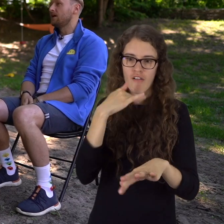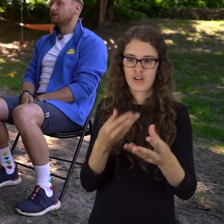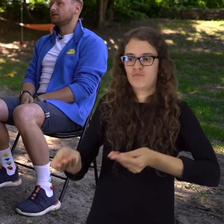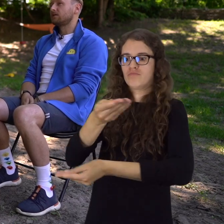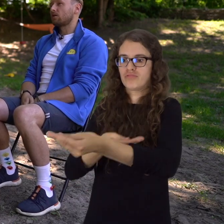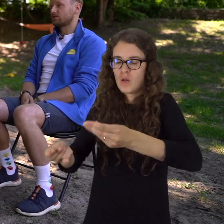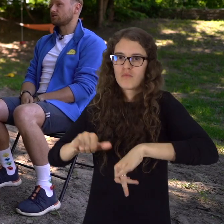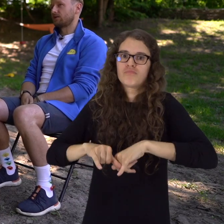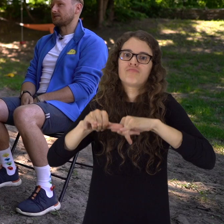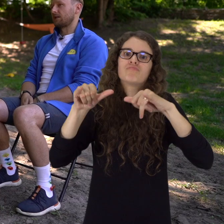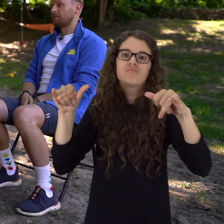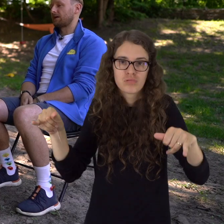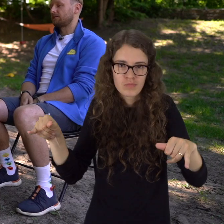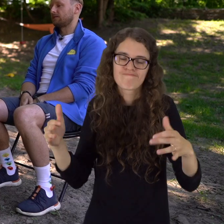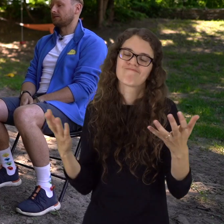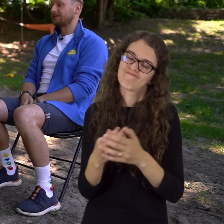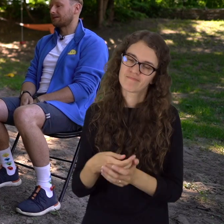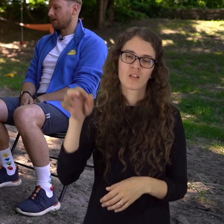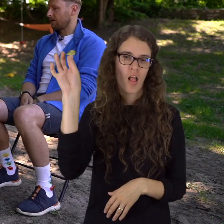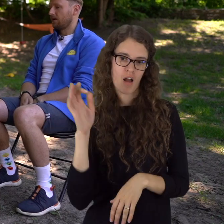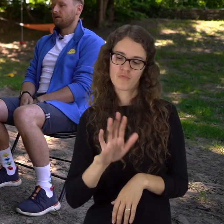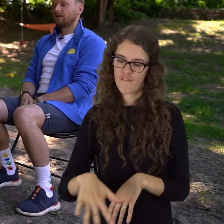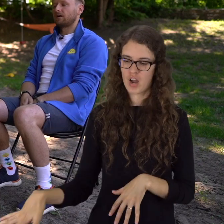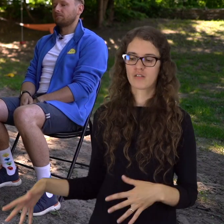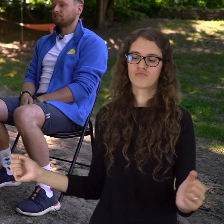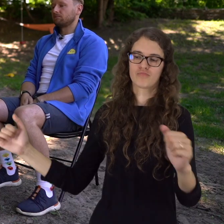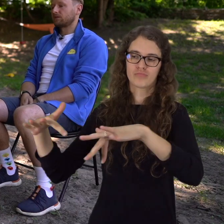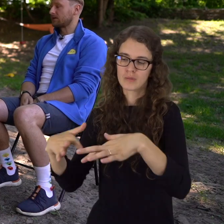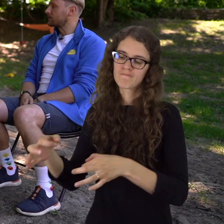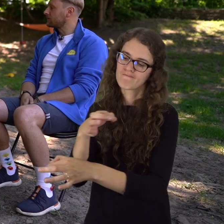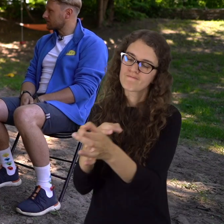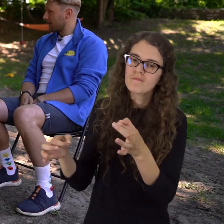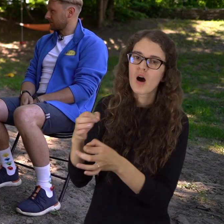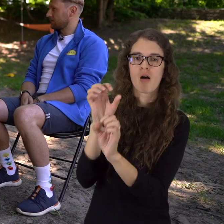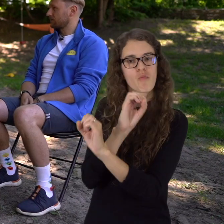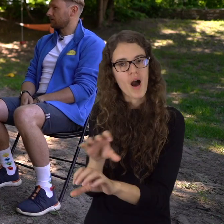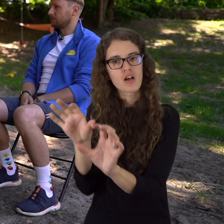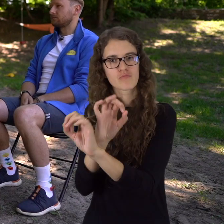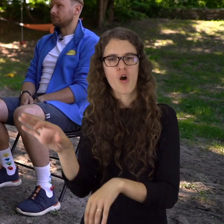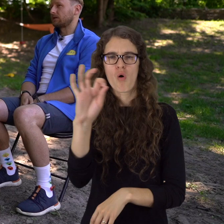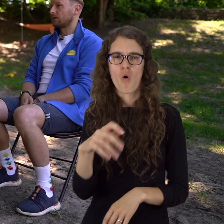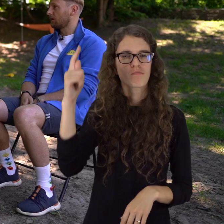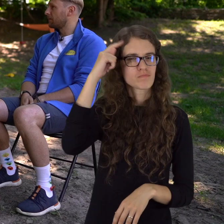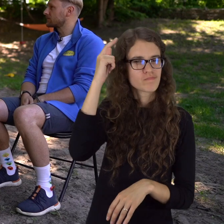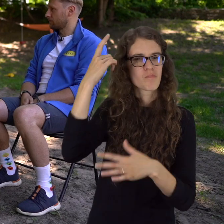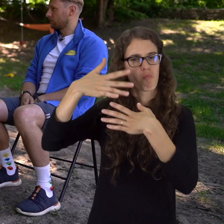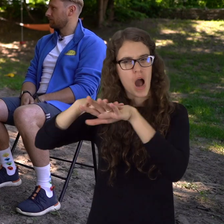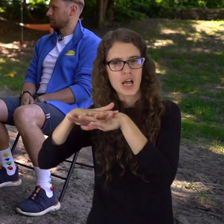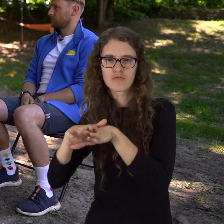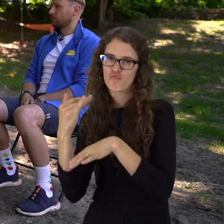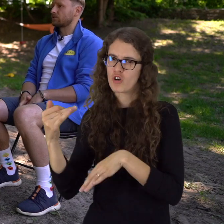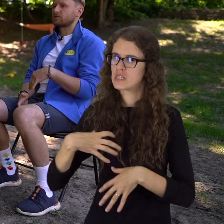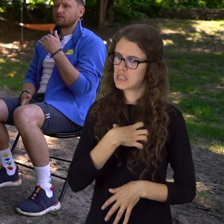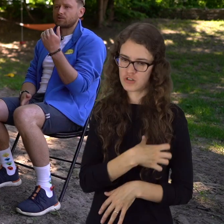informacija. Tai dėl to dažnai su vaikais kalbame, kad tikrai, na, tas kritinis mąstymas, na, tai yra labai svarbu,